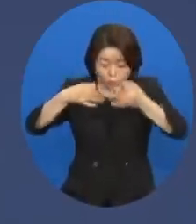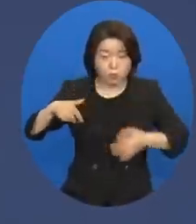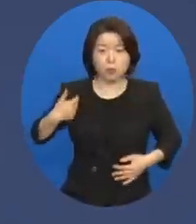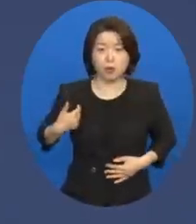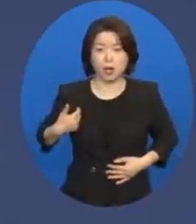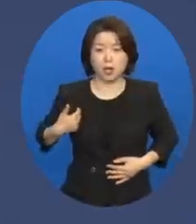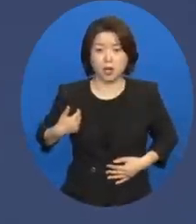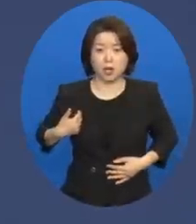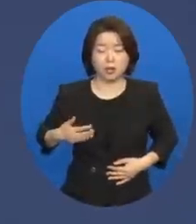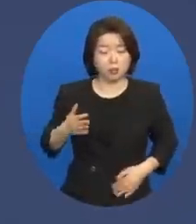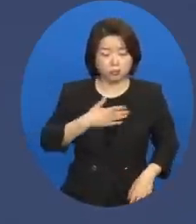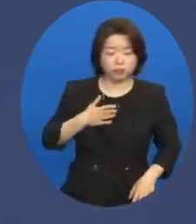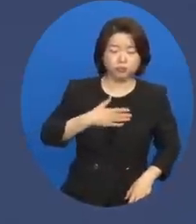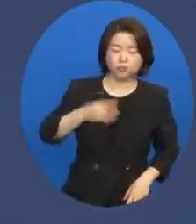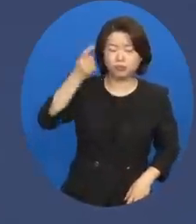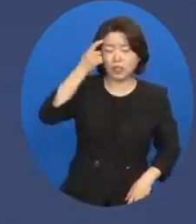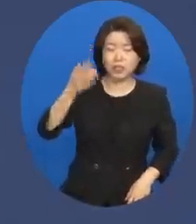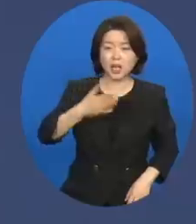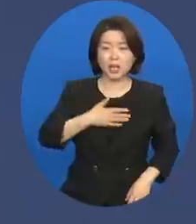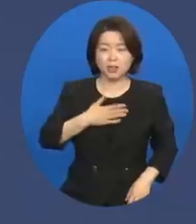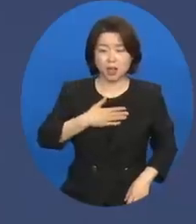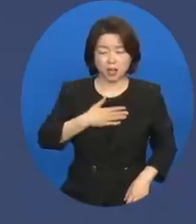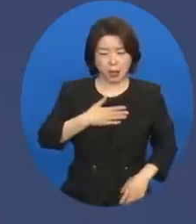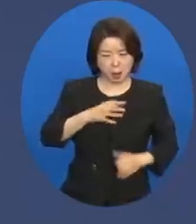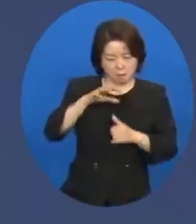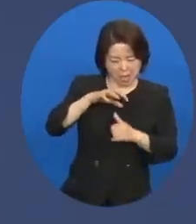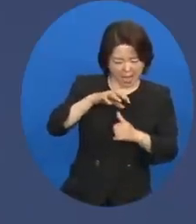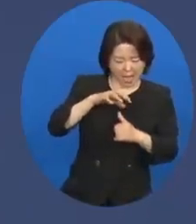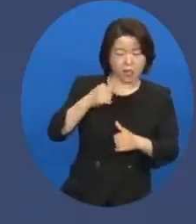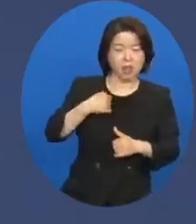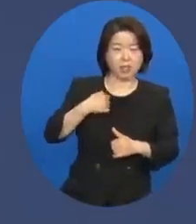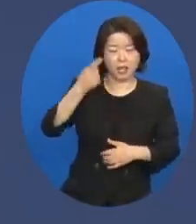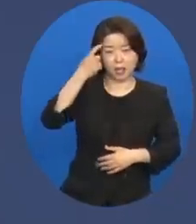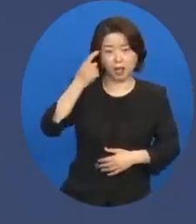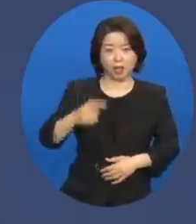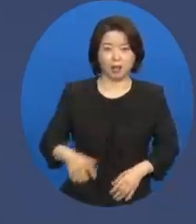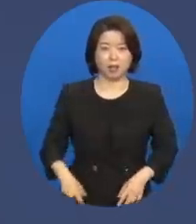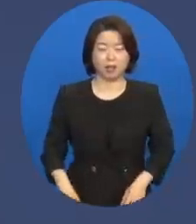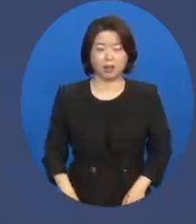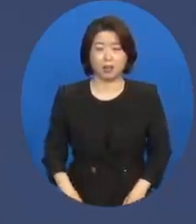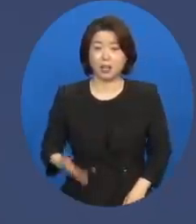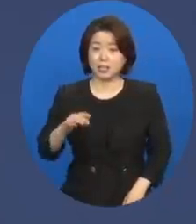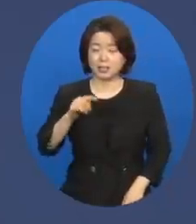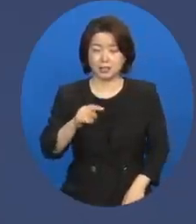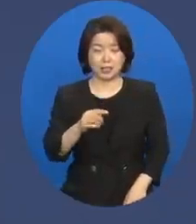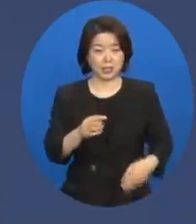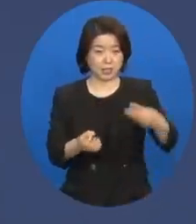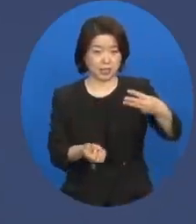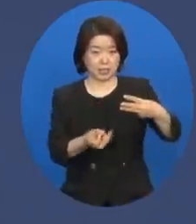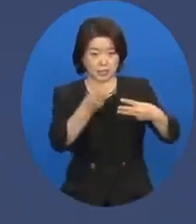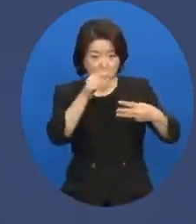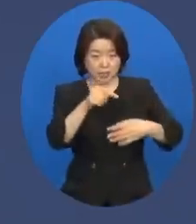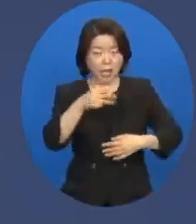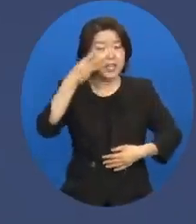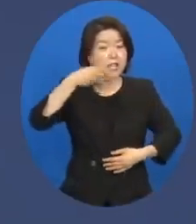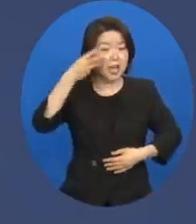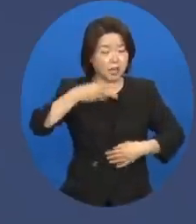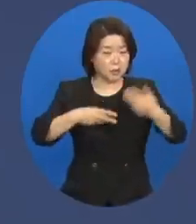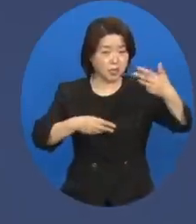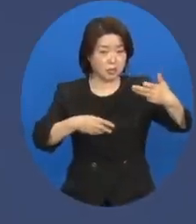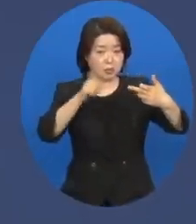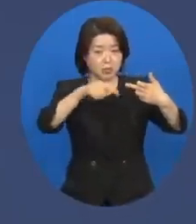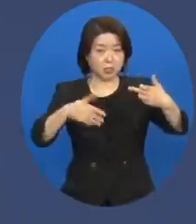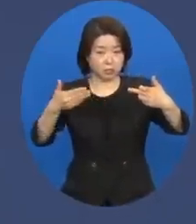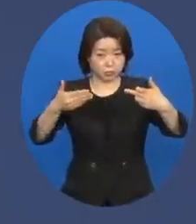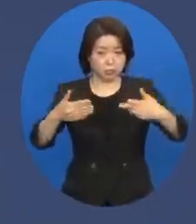지금 그냥 내 생각에 내가 스스로 사로잡혀 있는 거죠. 자, 그런데 여기서 예레미야 17장 9절은 우리의 마음의